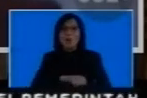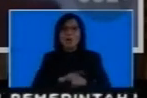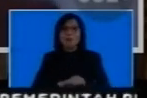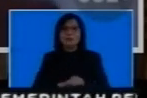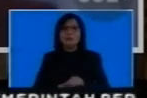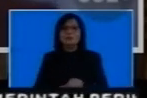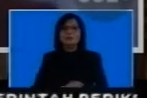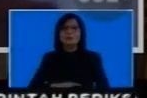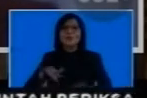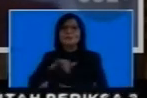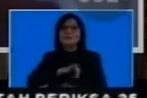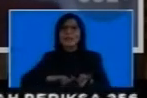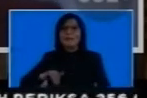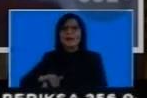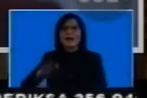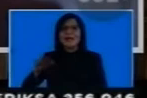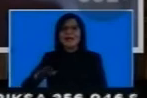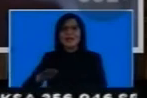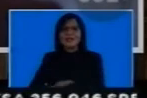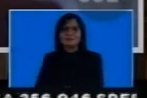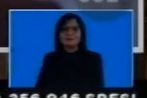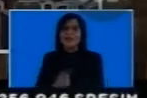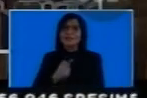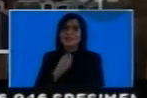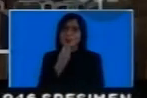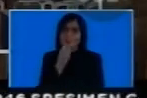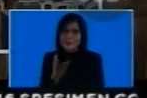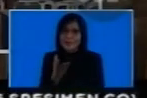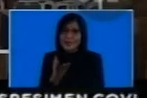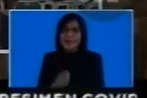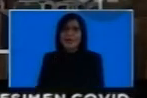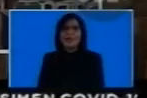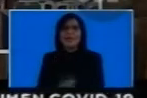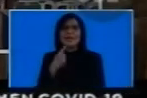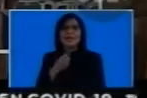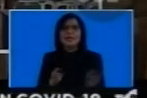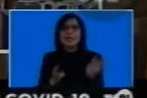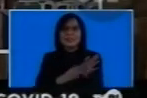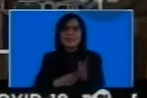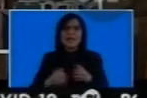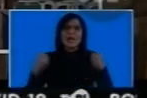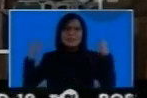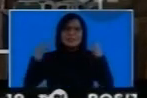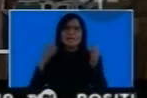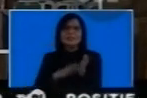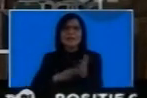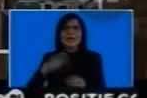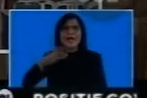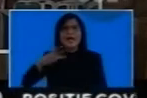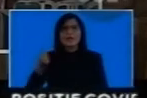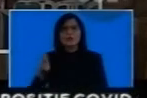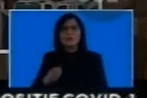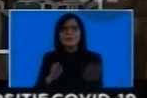memanfaatkan quality time dengan putra-putra mereka di rumah. Saya selalu bilang bahwa memang ini suatu bencana, bencana